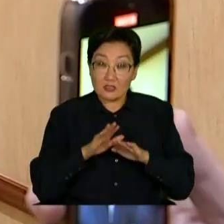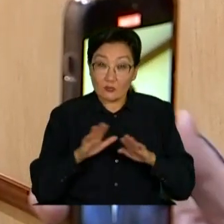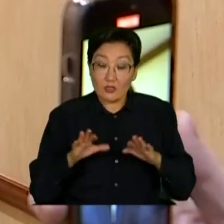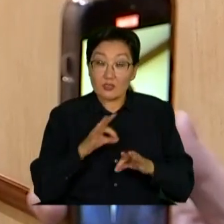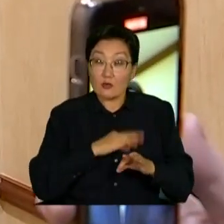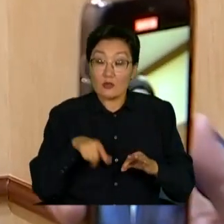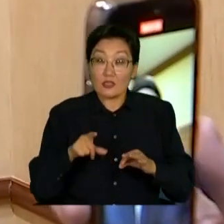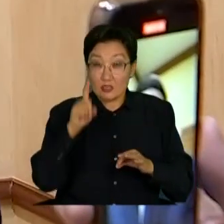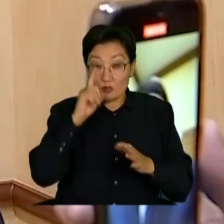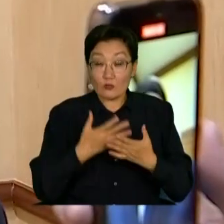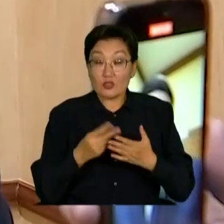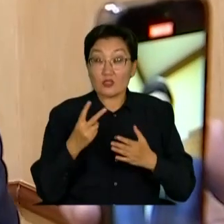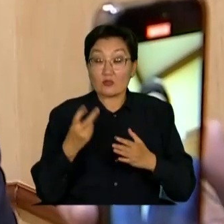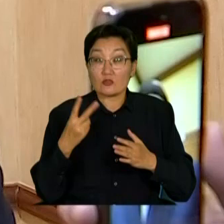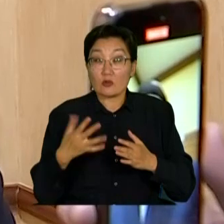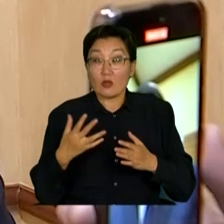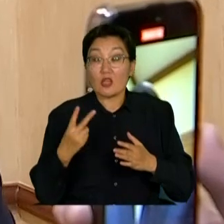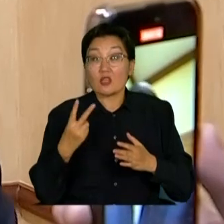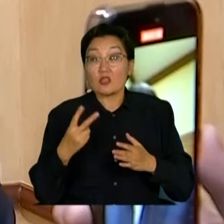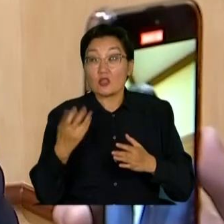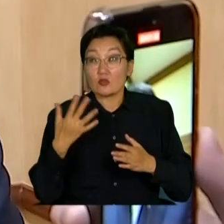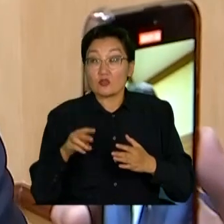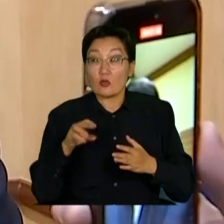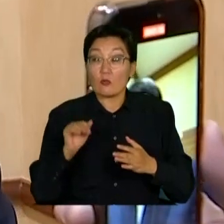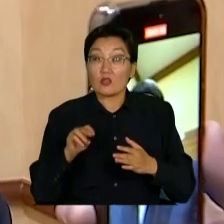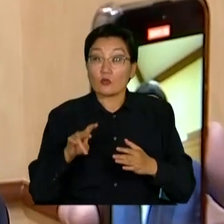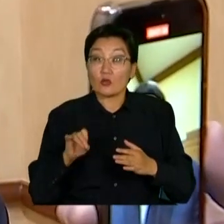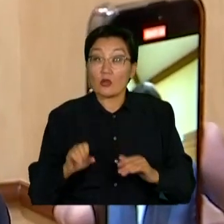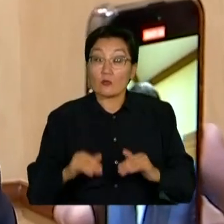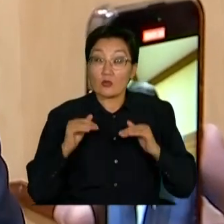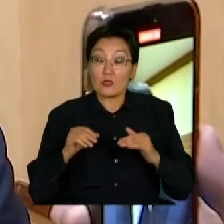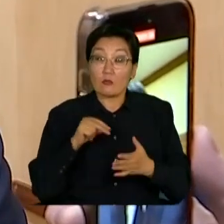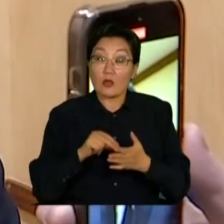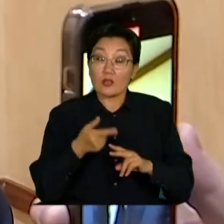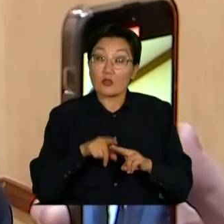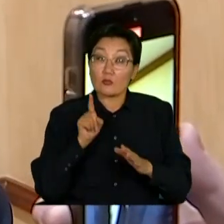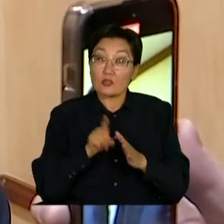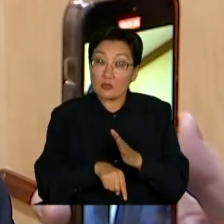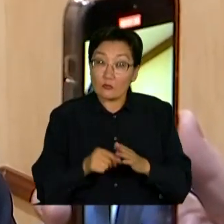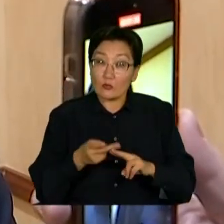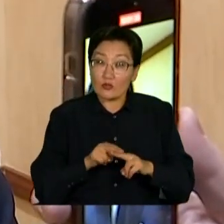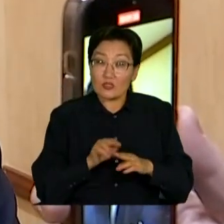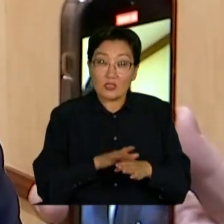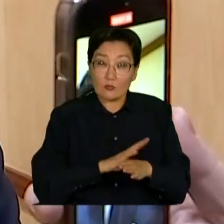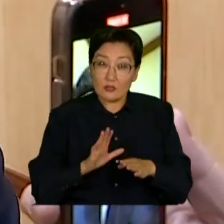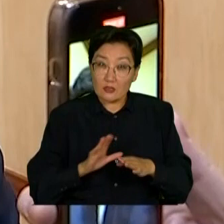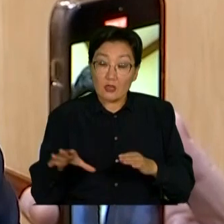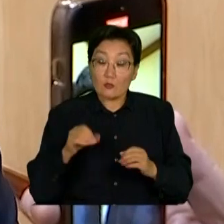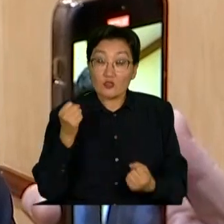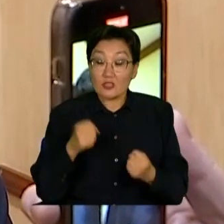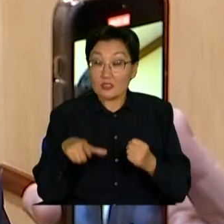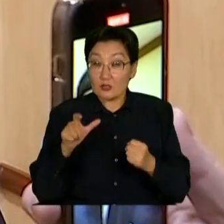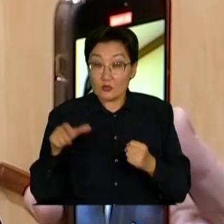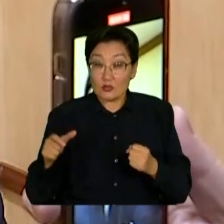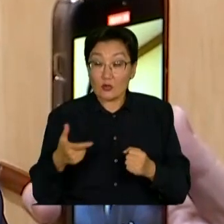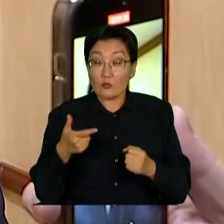Тұтыну айына шамамен 225-250 мың тоннаға өсті. Қазақстанда баға өте арзан, бірақ бұл ұзаққа созылмайды. Біз барлық көлік